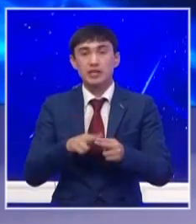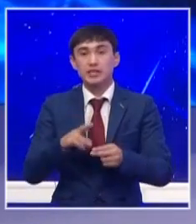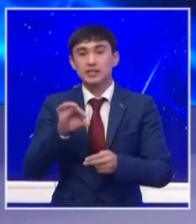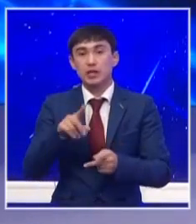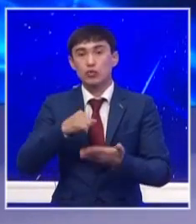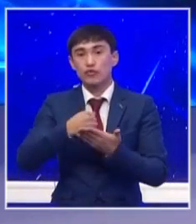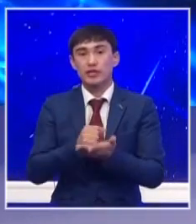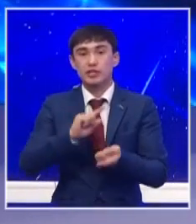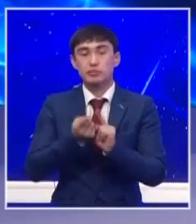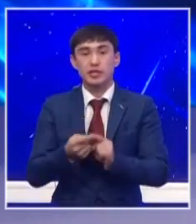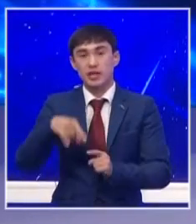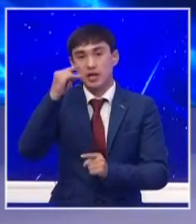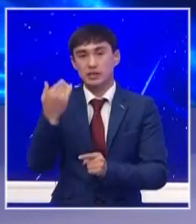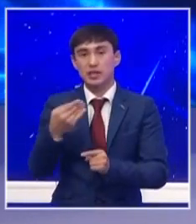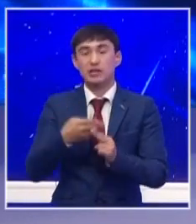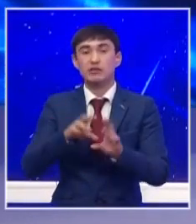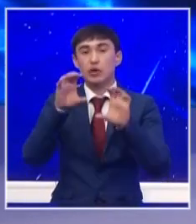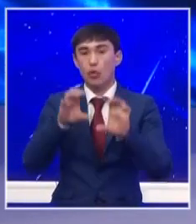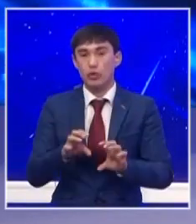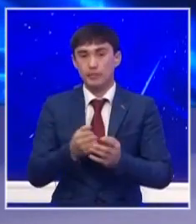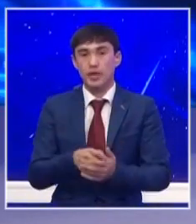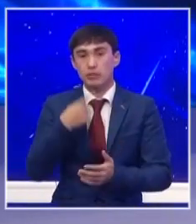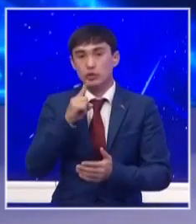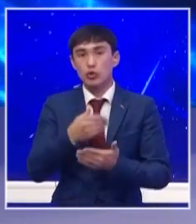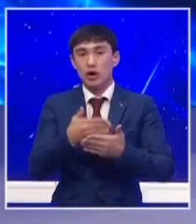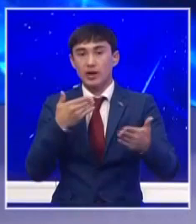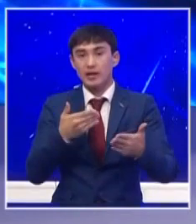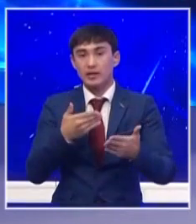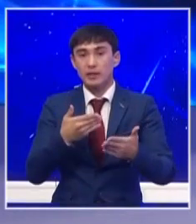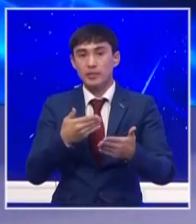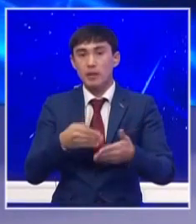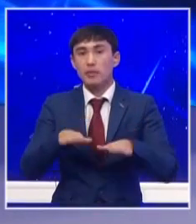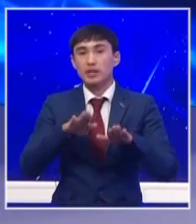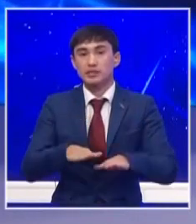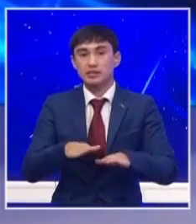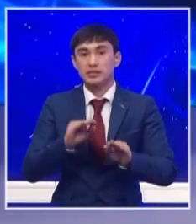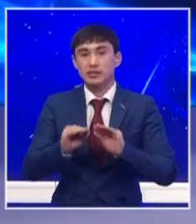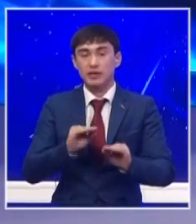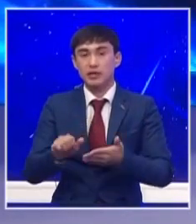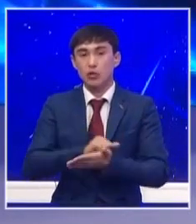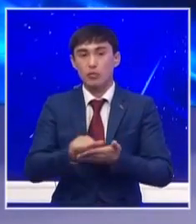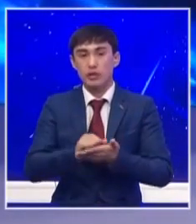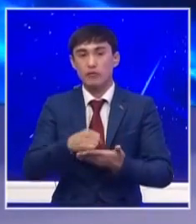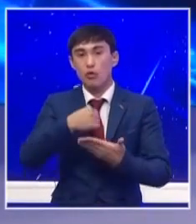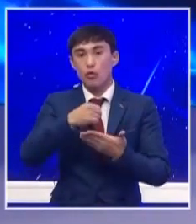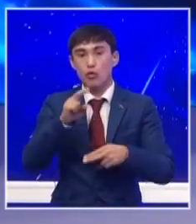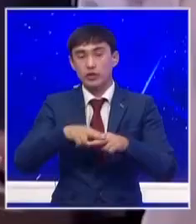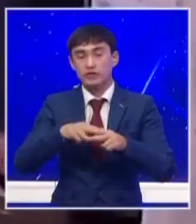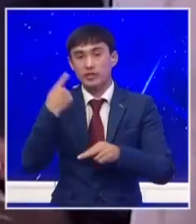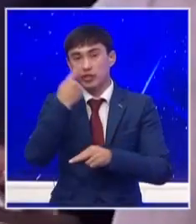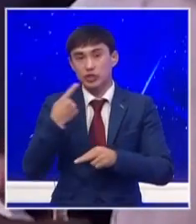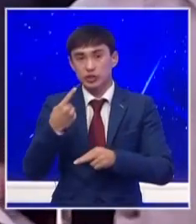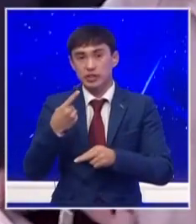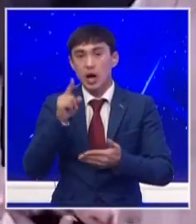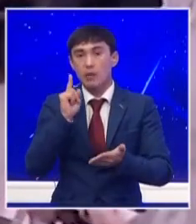сенат утвердил изменения касающиеся данного закона отметим что ранее При составлении документов удостоверяющих